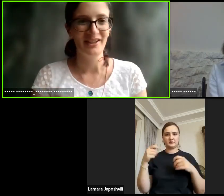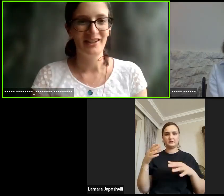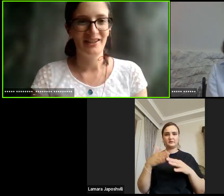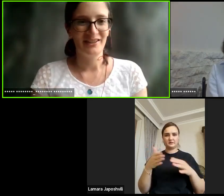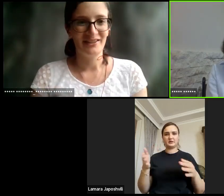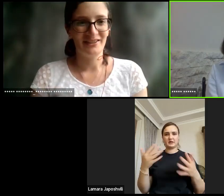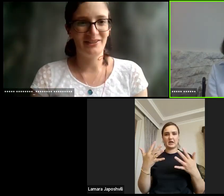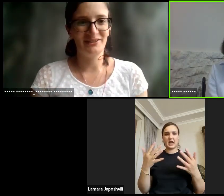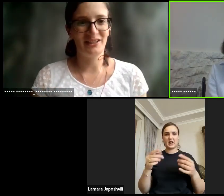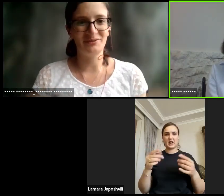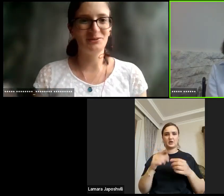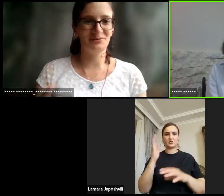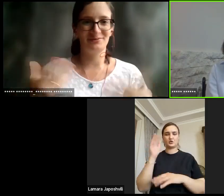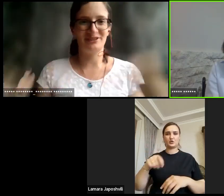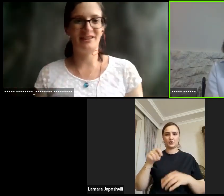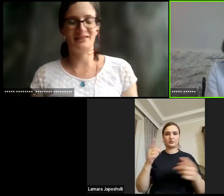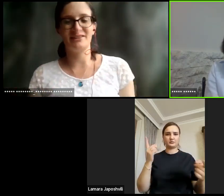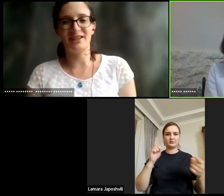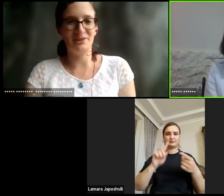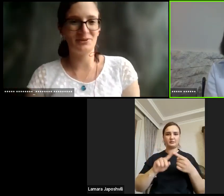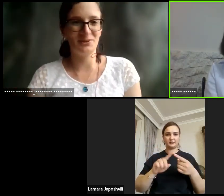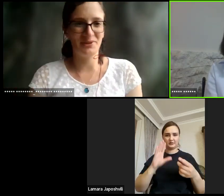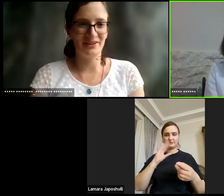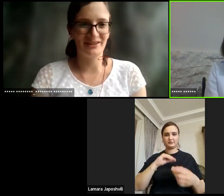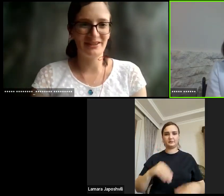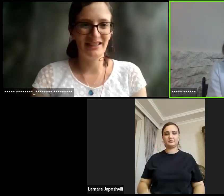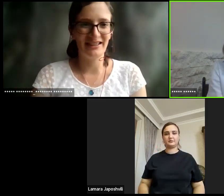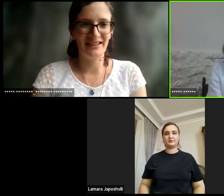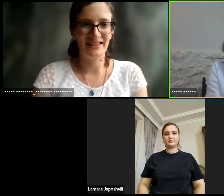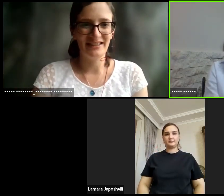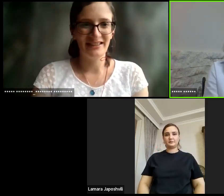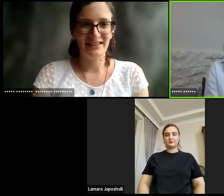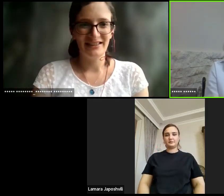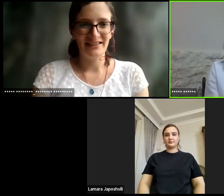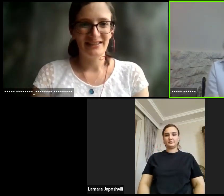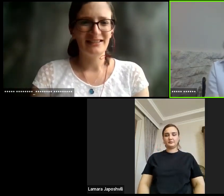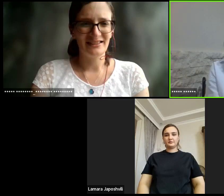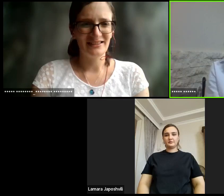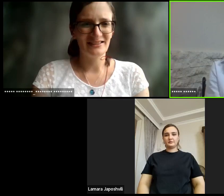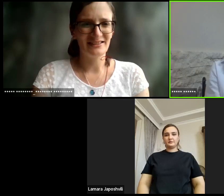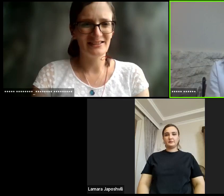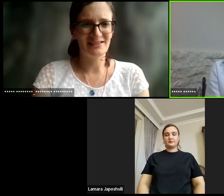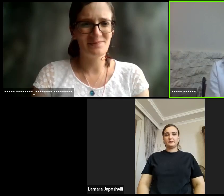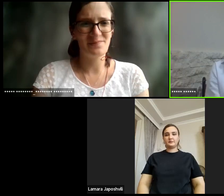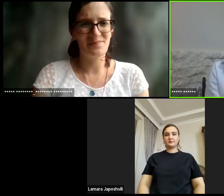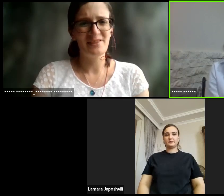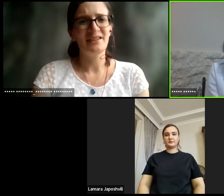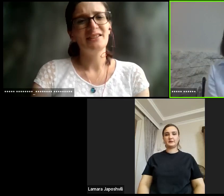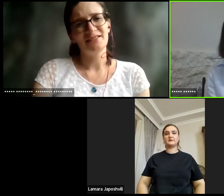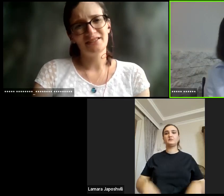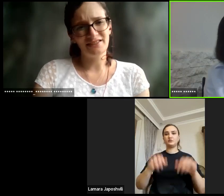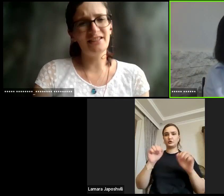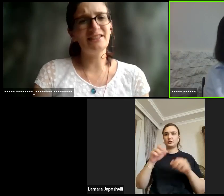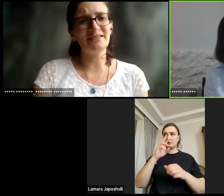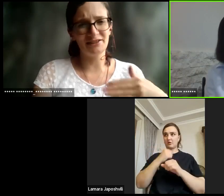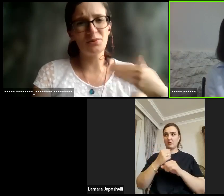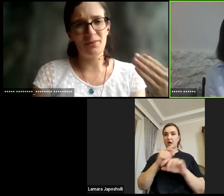ხელჯოხი. ანუ ძალიან ისეთი ხელმისაწვდომია ეს. ანუ შესაძლებელია თქვა აფთიაქებშიც არის ხელმისაწვდომი, სხვა მაღაზიაში.